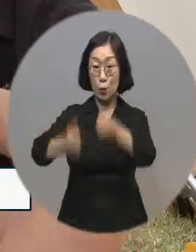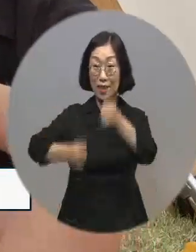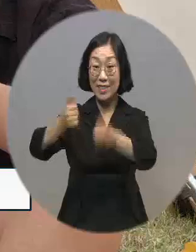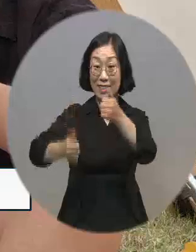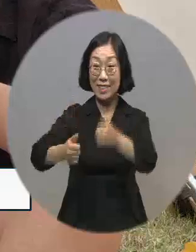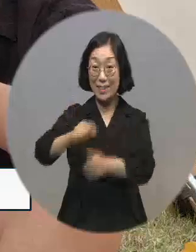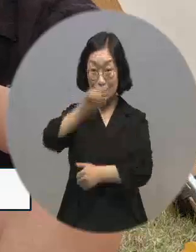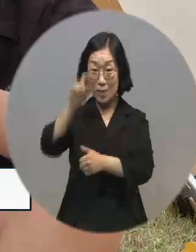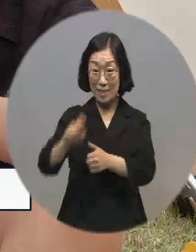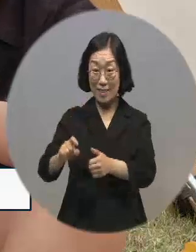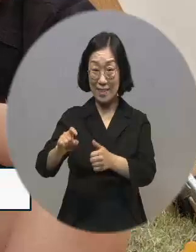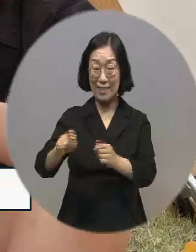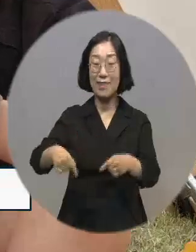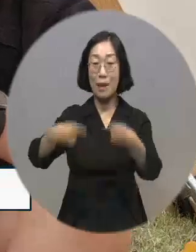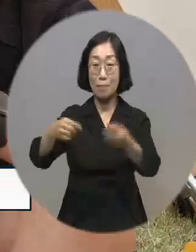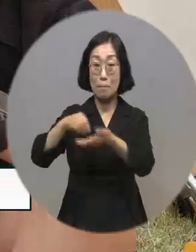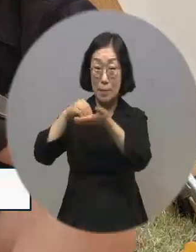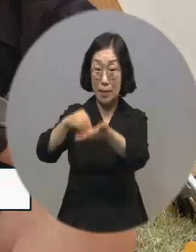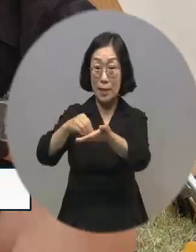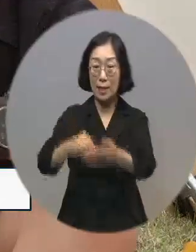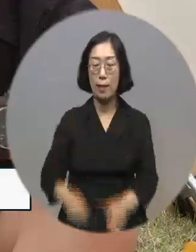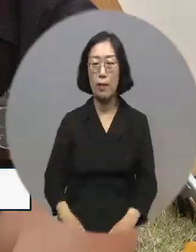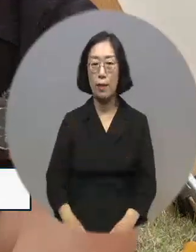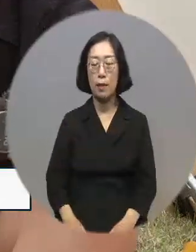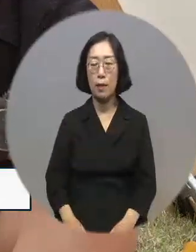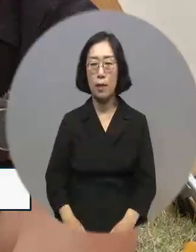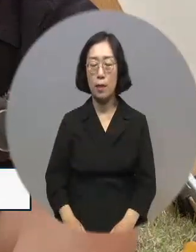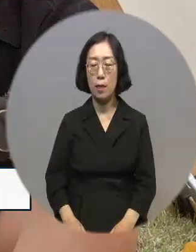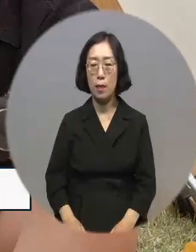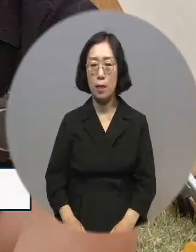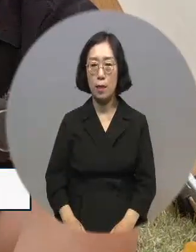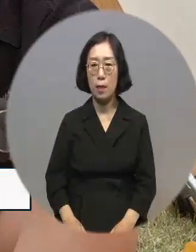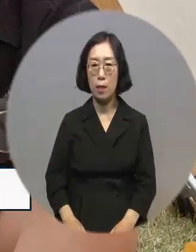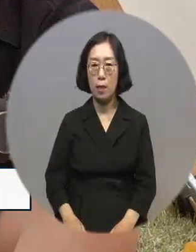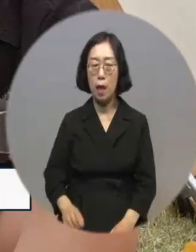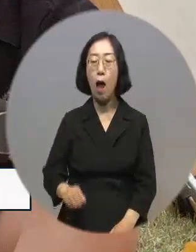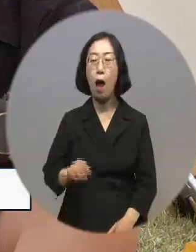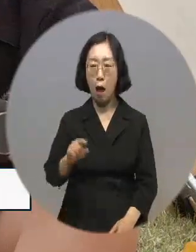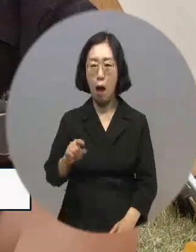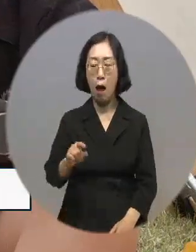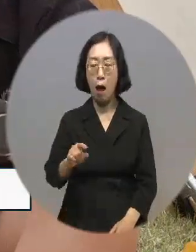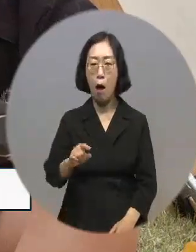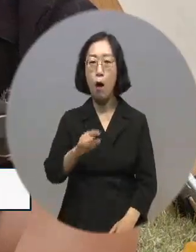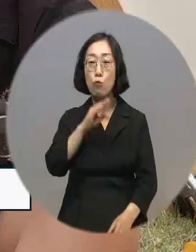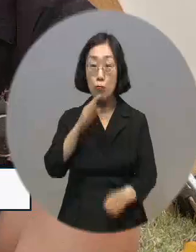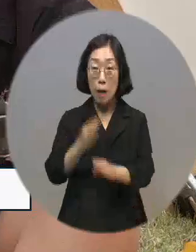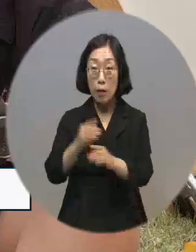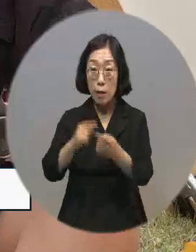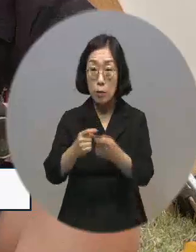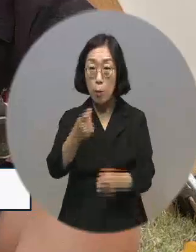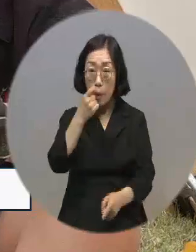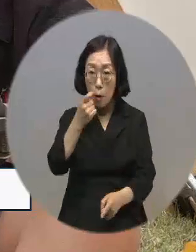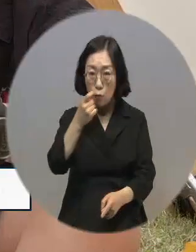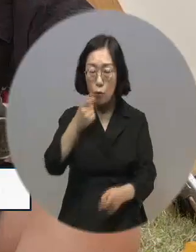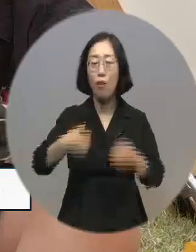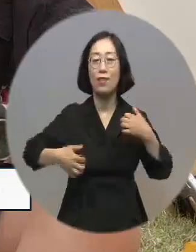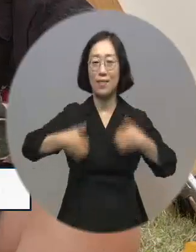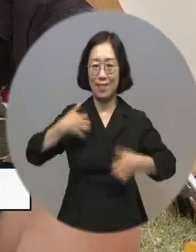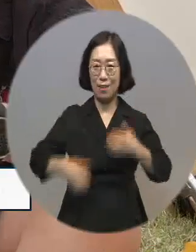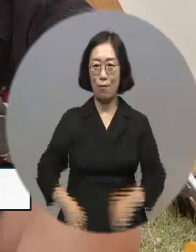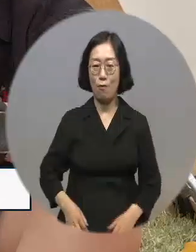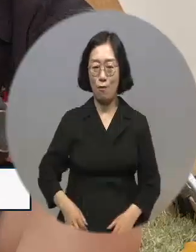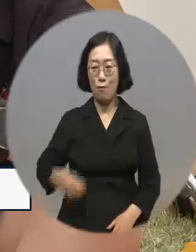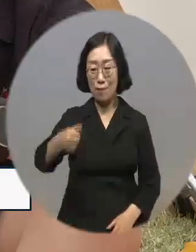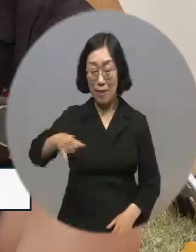저희는 골든벨에 참여를 하는데 이 문제, 그 북한에 대해서 공부하는 게 저는 되게 즐거웠던 것 같아요. 아이들하고